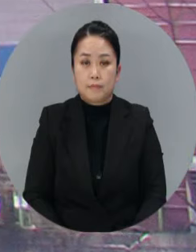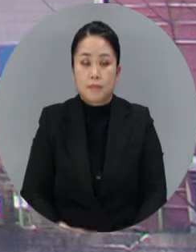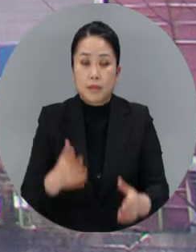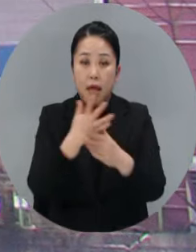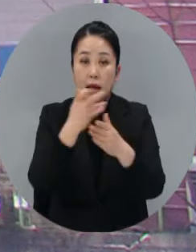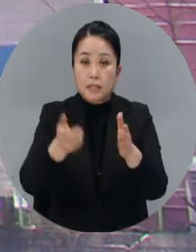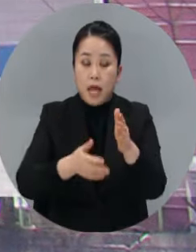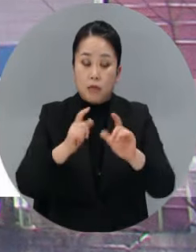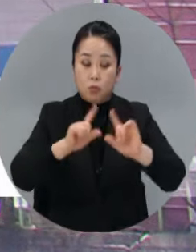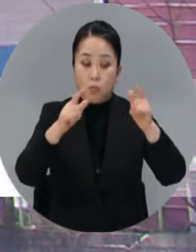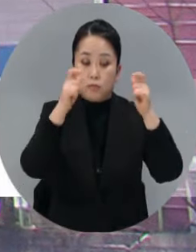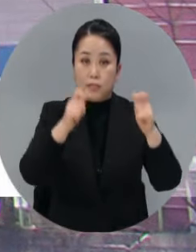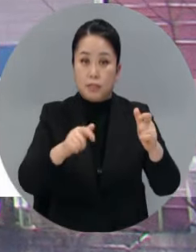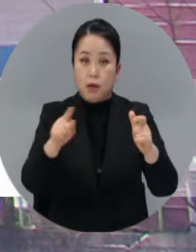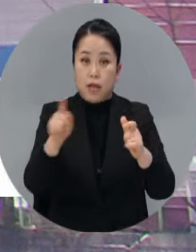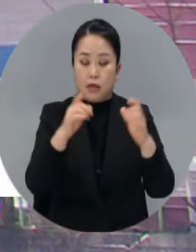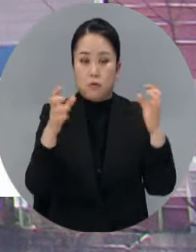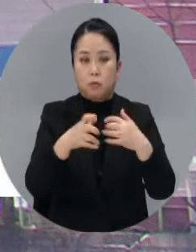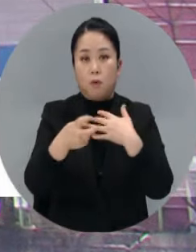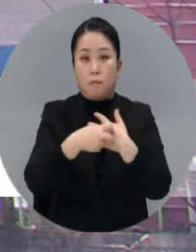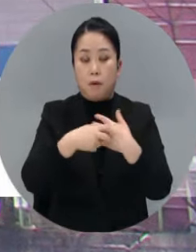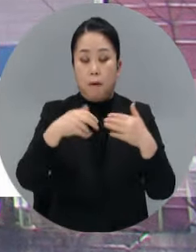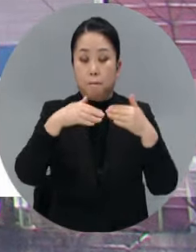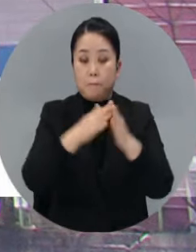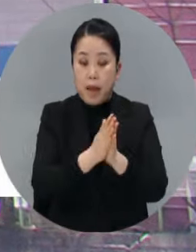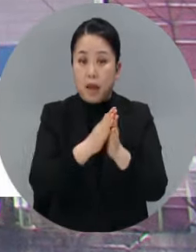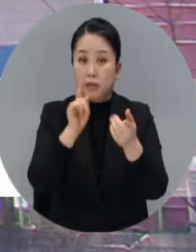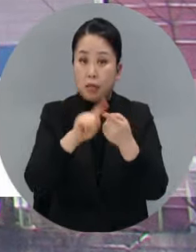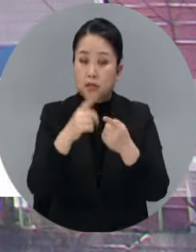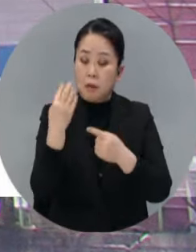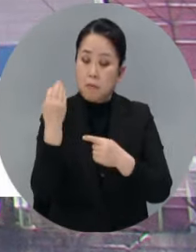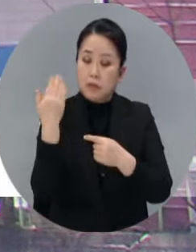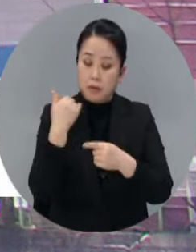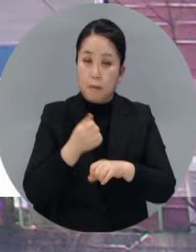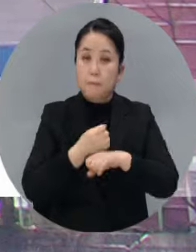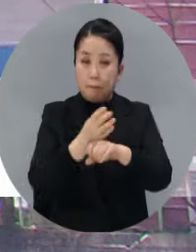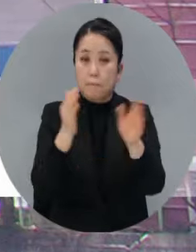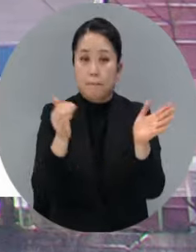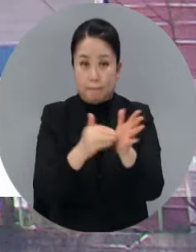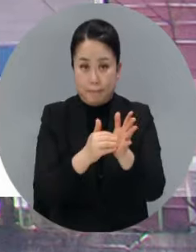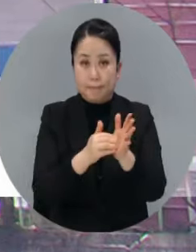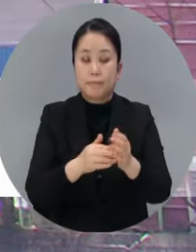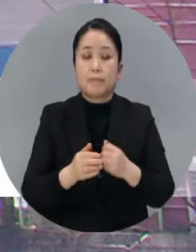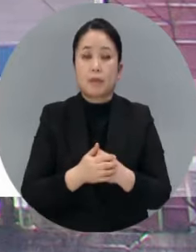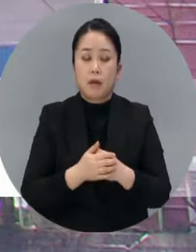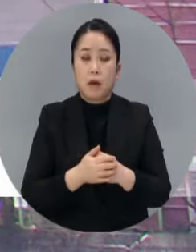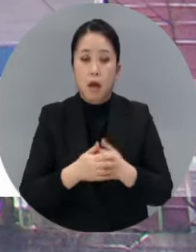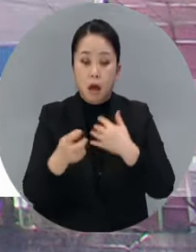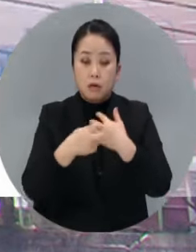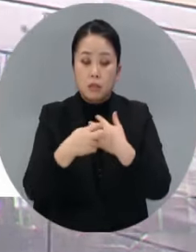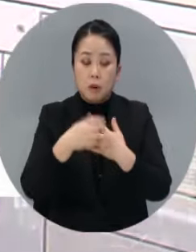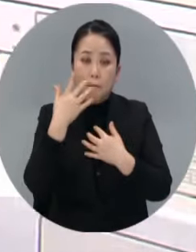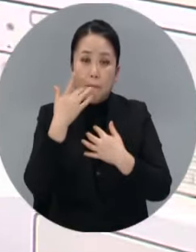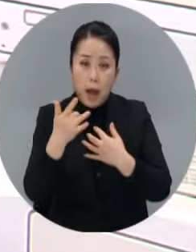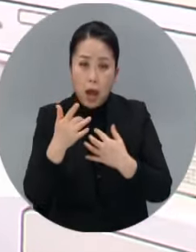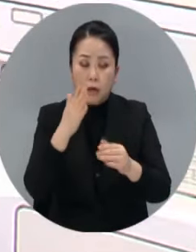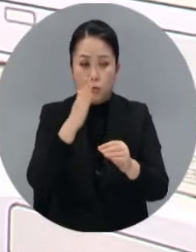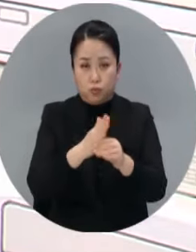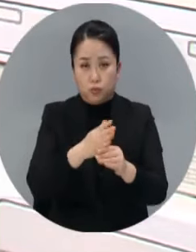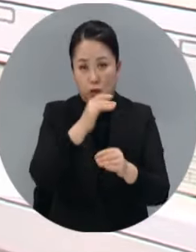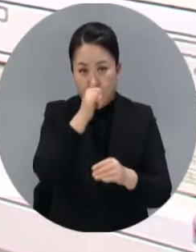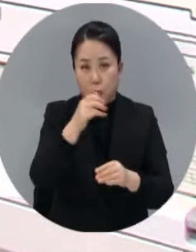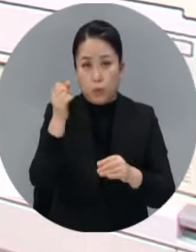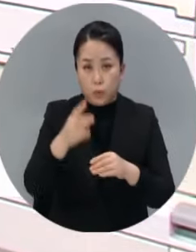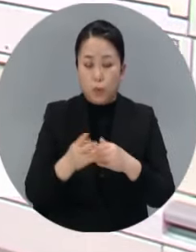양산 동부 지역의 한 종합병원 폐업 소식 최근 저희 뉴스를 통해서 전해드렸습니다 의료공백 사태가 이어지고 있고